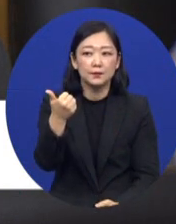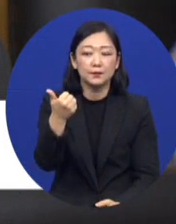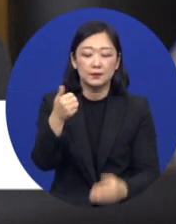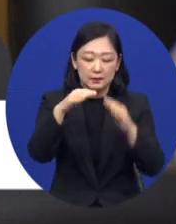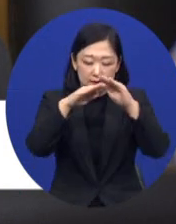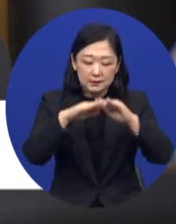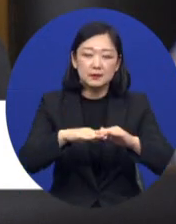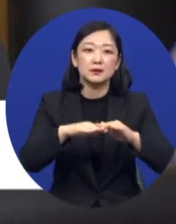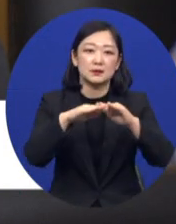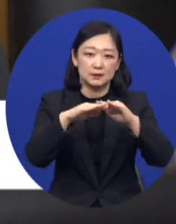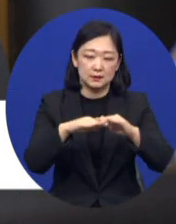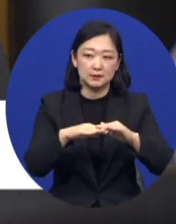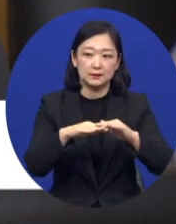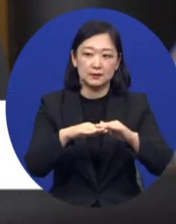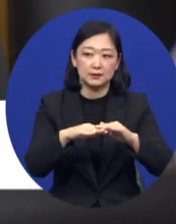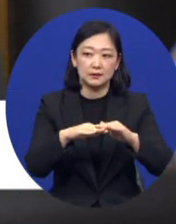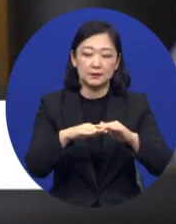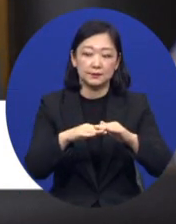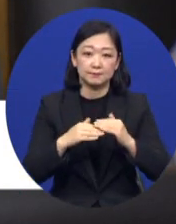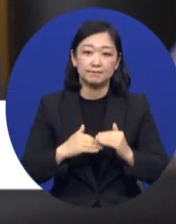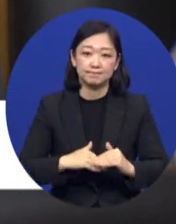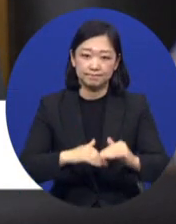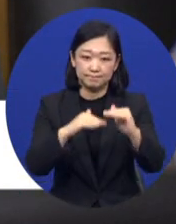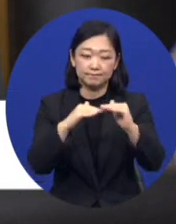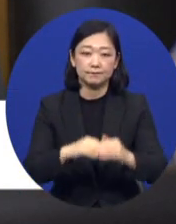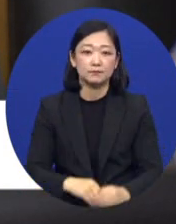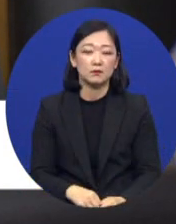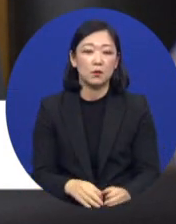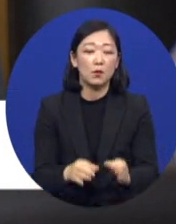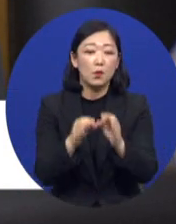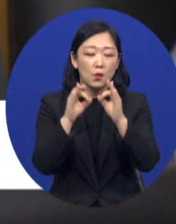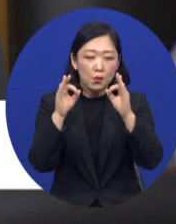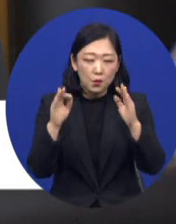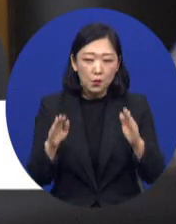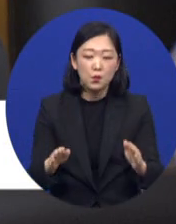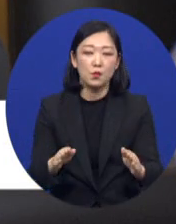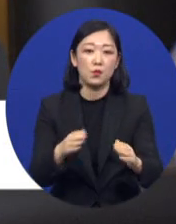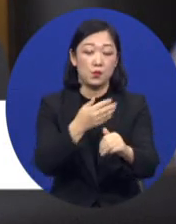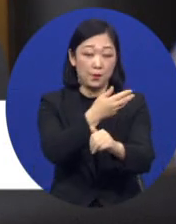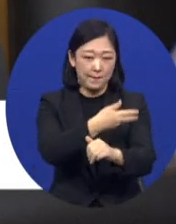제사가 저희 집에서 합니다. 네. 너무